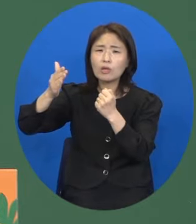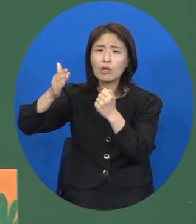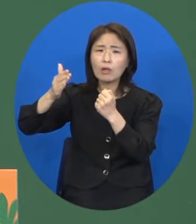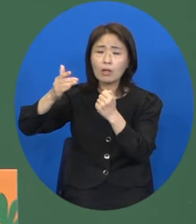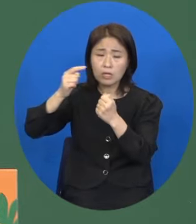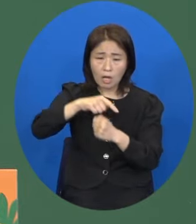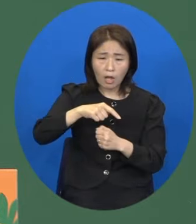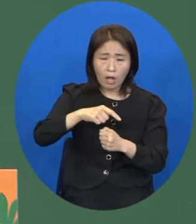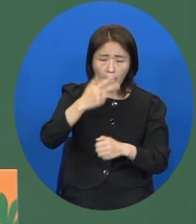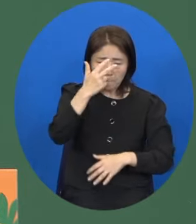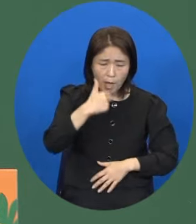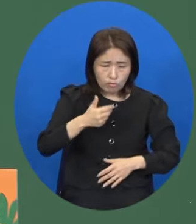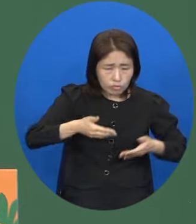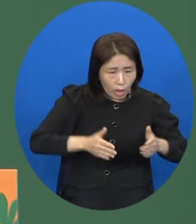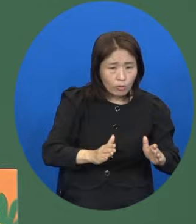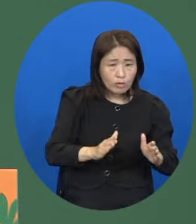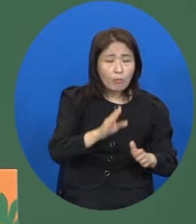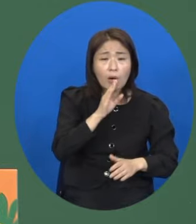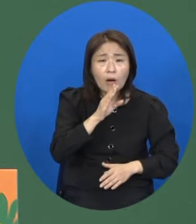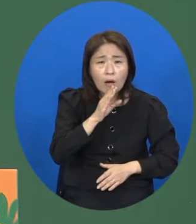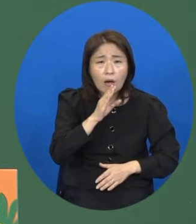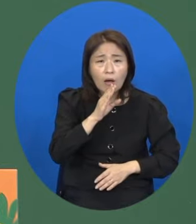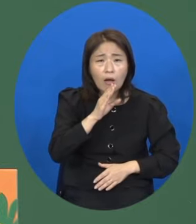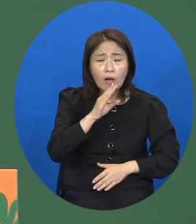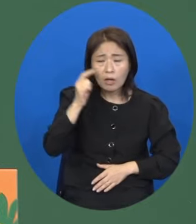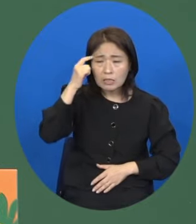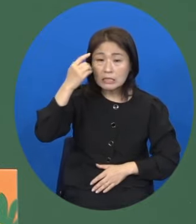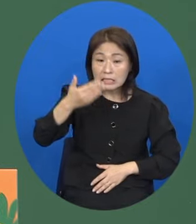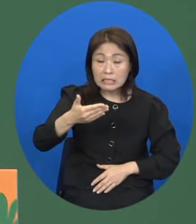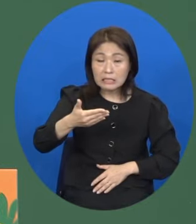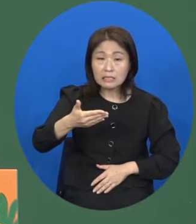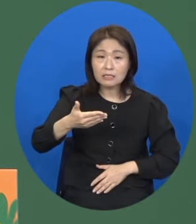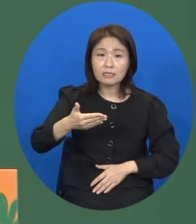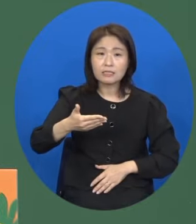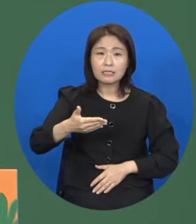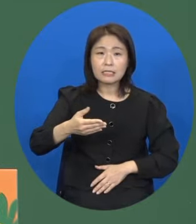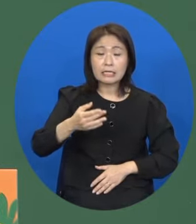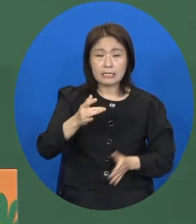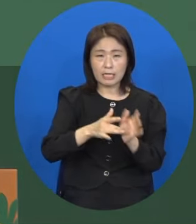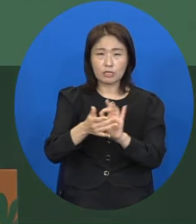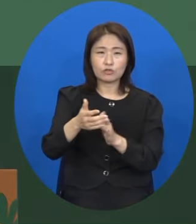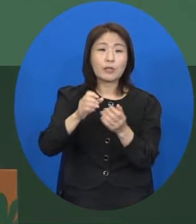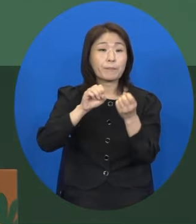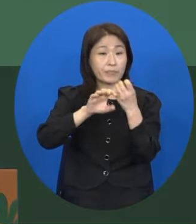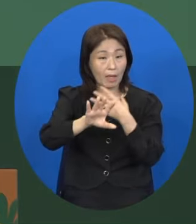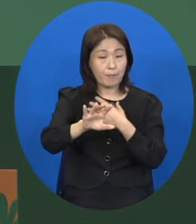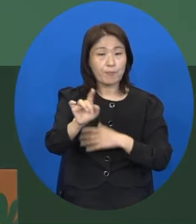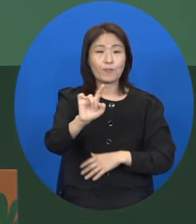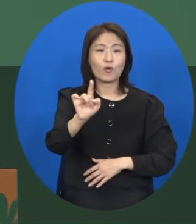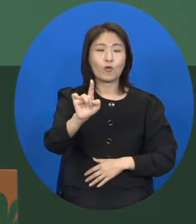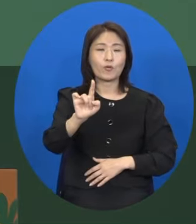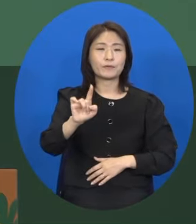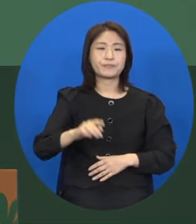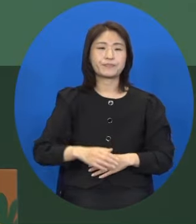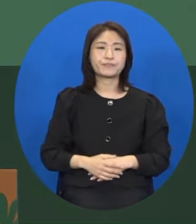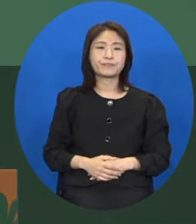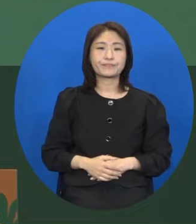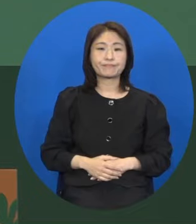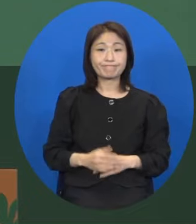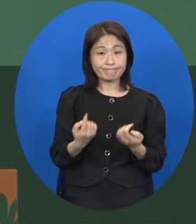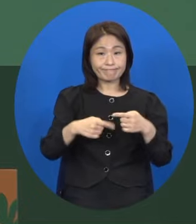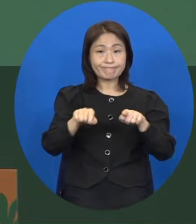겁니다. 이렇게 물어보는 제자들에게 예수님 대답하십니다. 우리 요한복음 9장 3절을